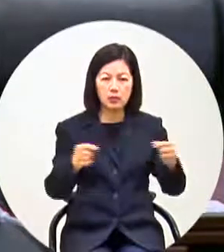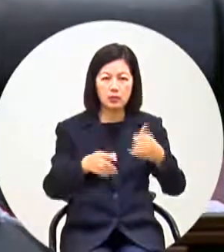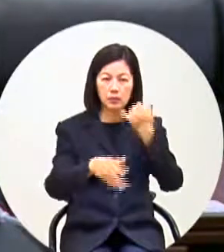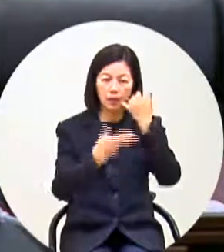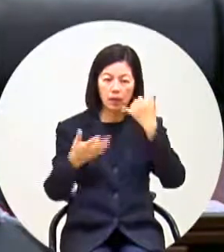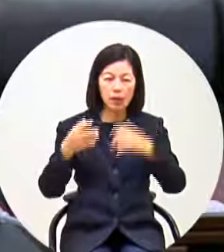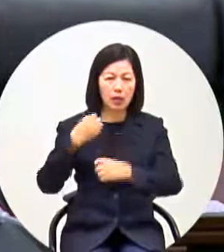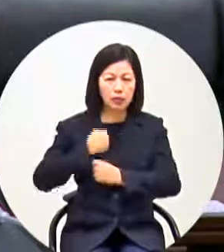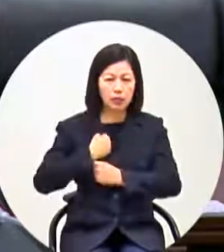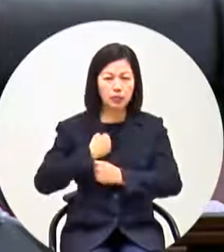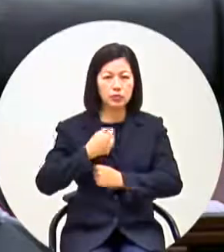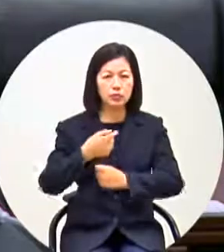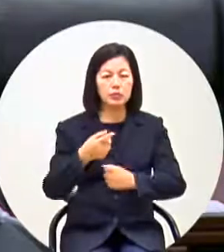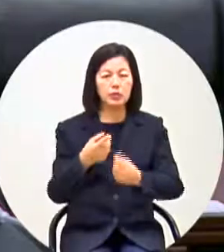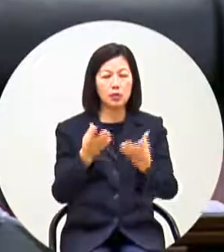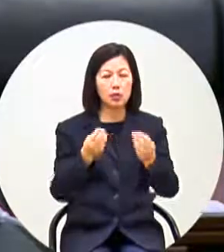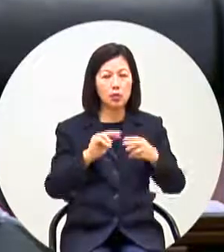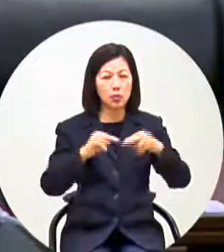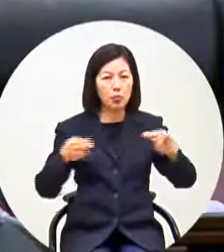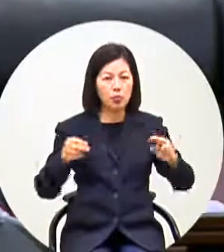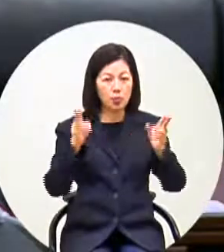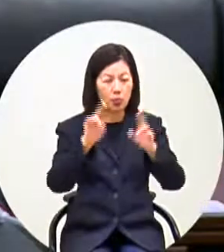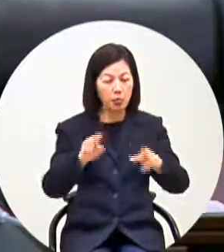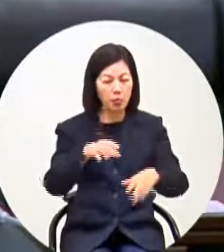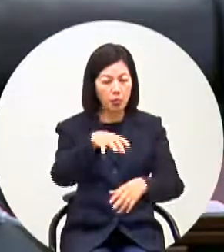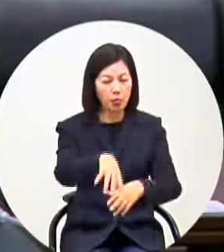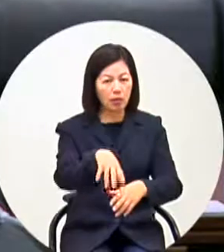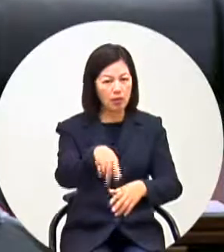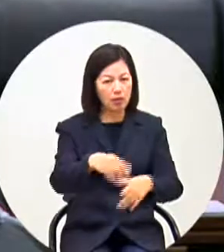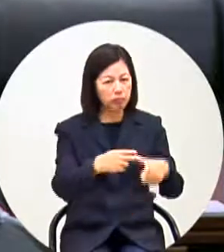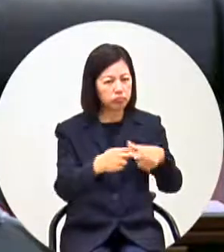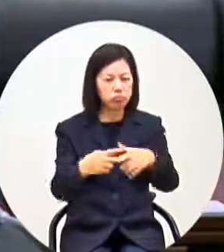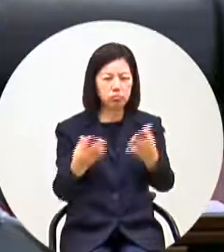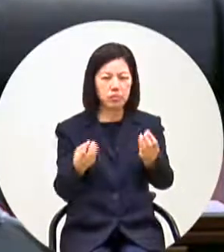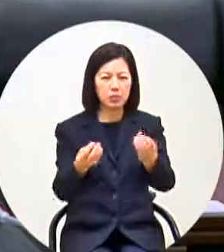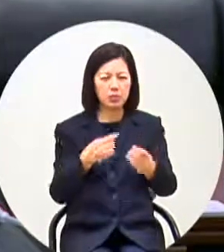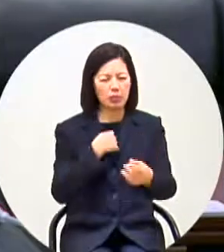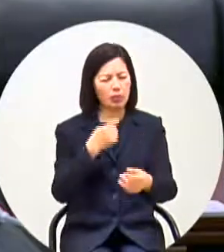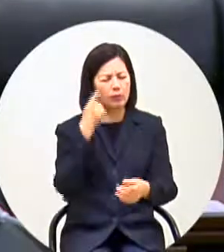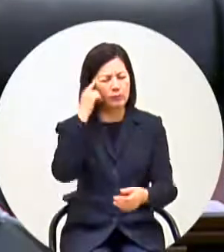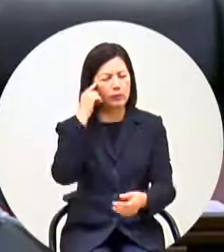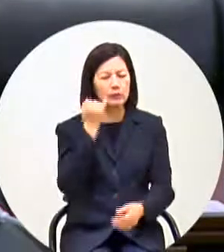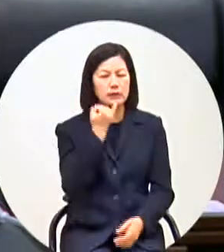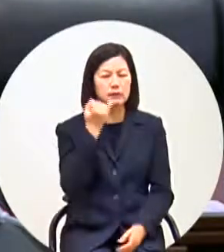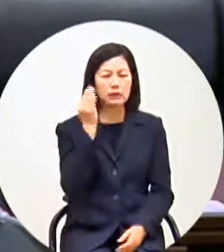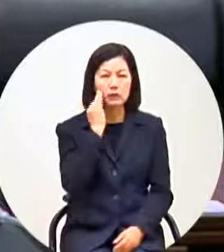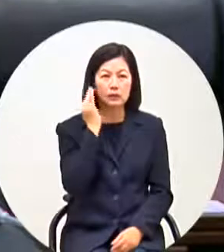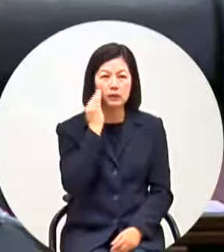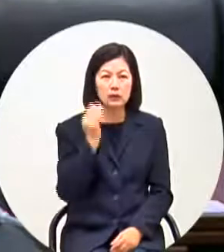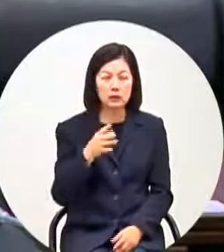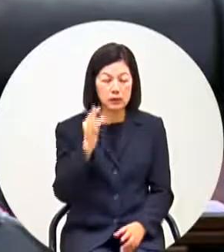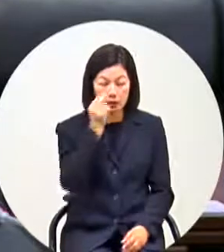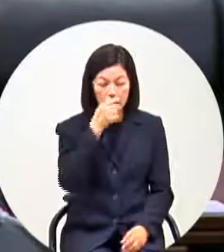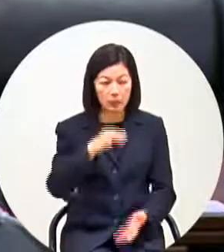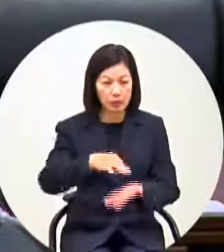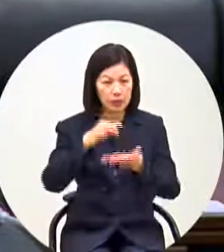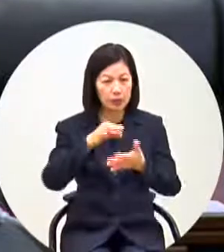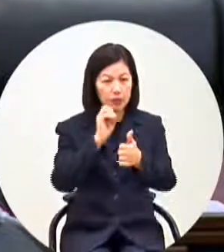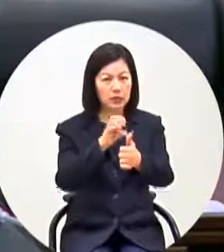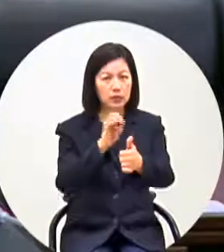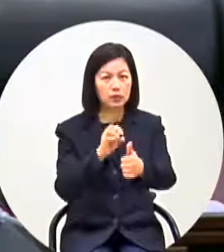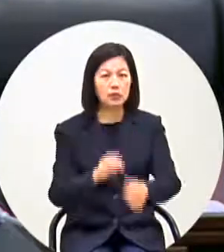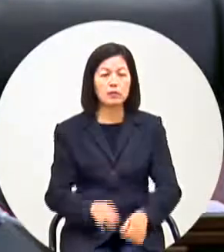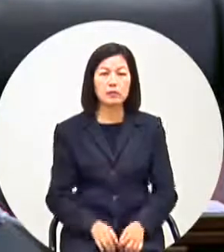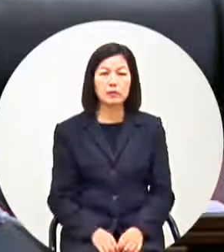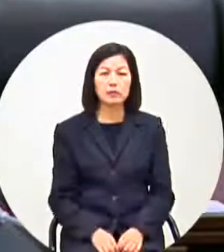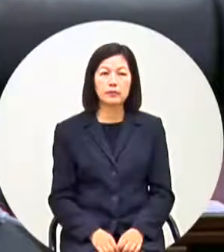哦，啊，所以本身而且刚做无起来，啊，而且特别提出来建议，啊，而且针对本席的建